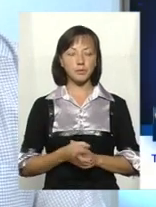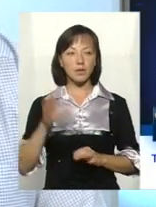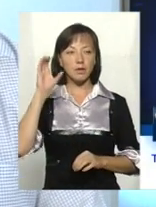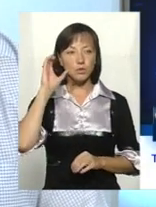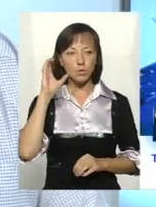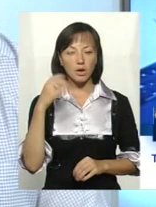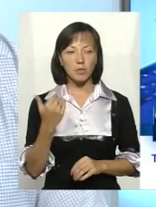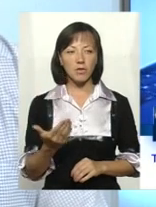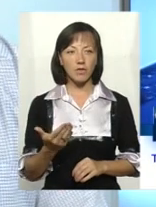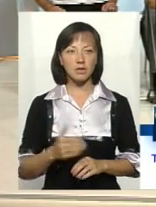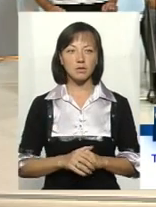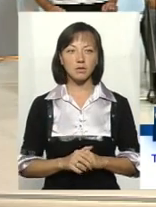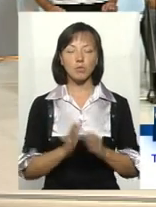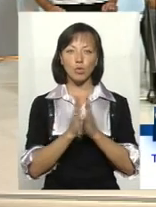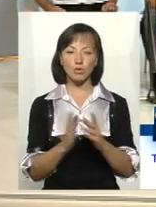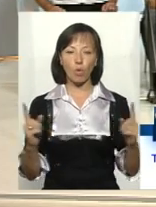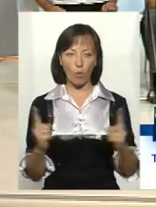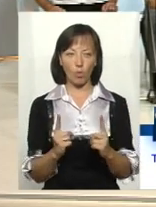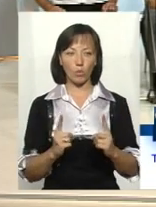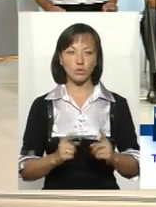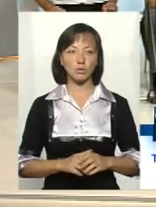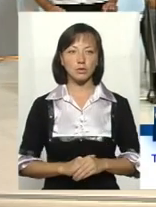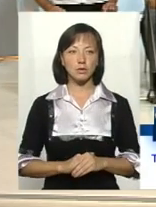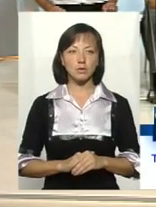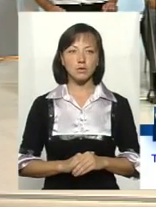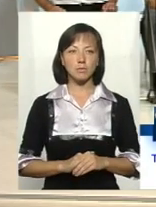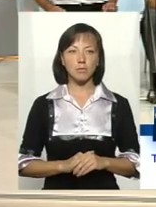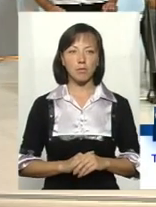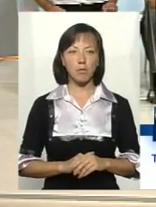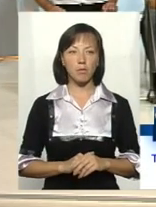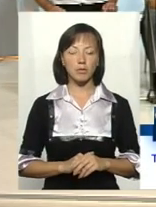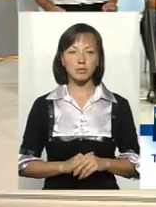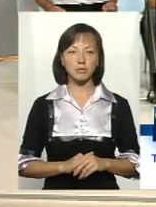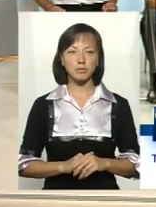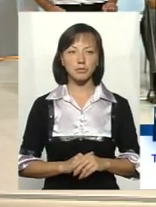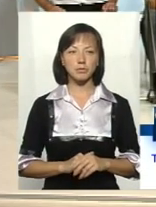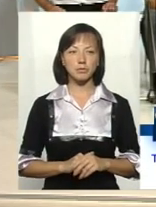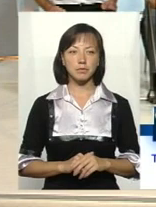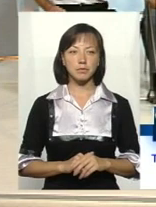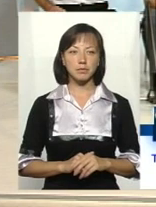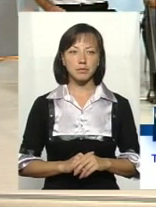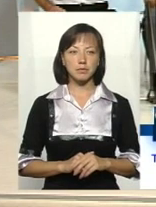Слухаємо додзвонювача. Нас дуже прошу коротко і наших гостей прошу дуже коротко давати відповіді.